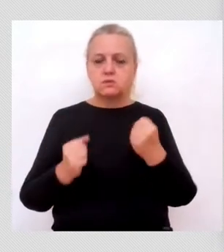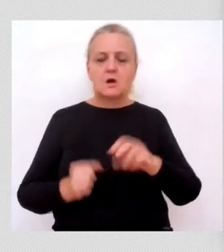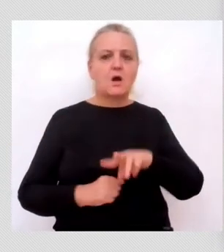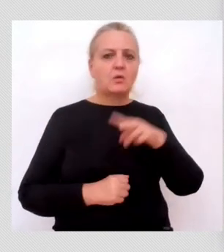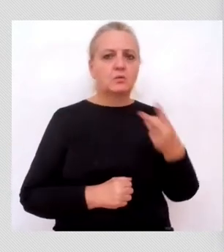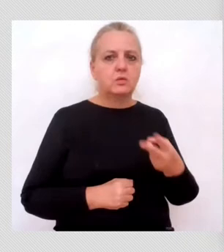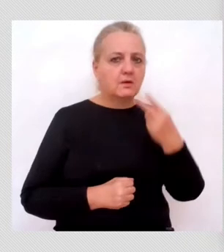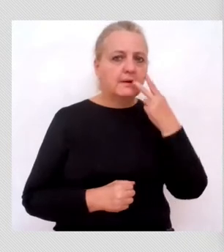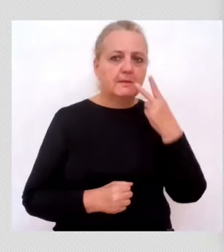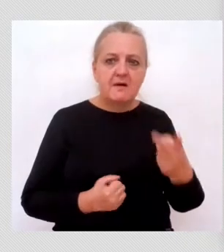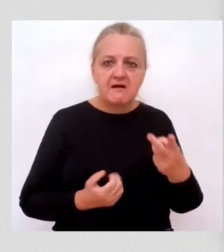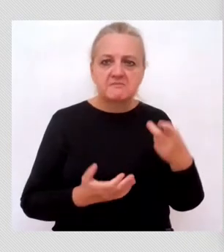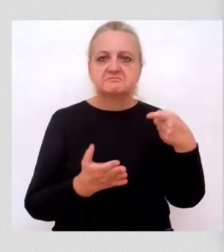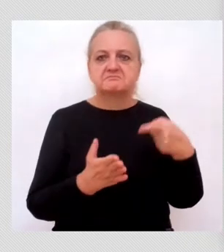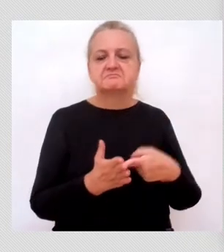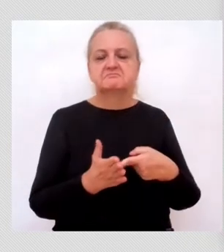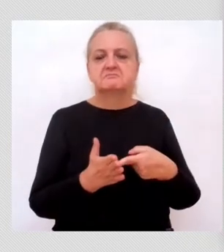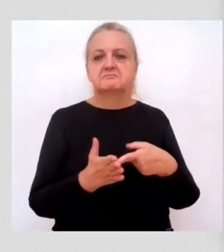mamy